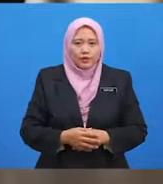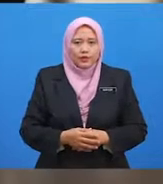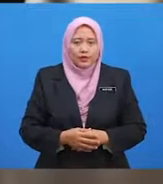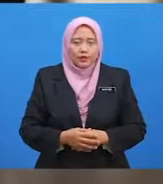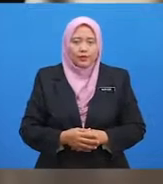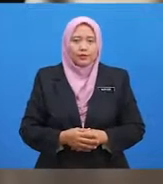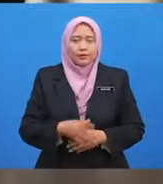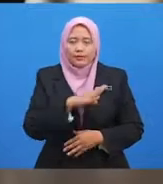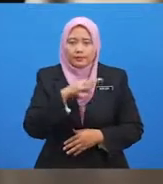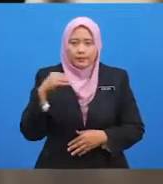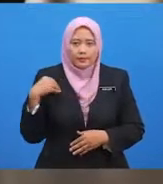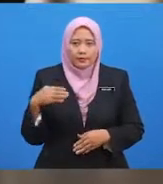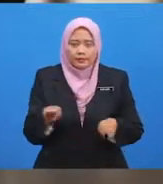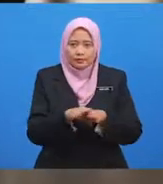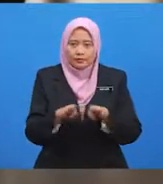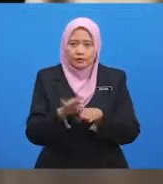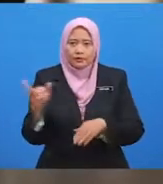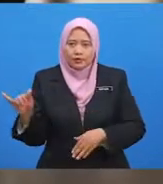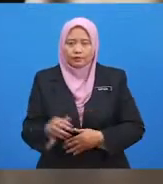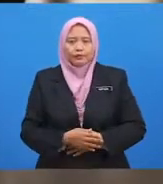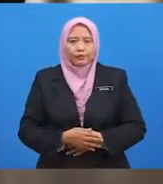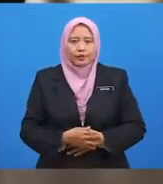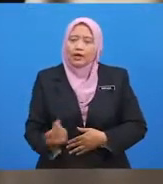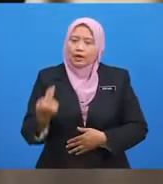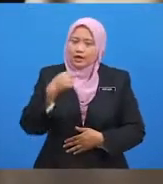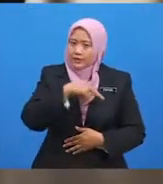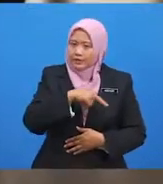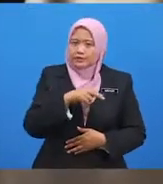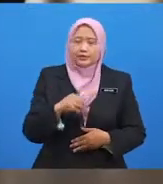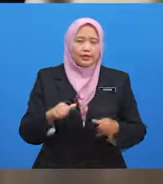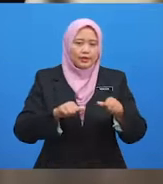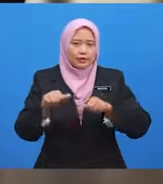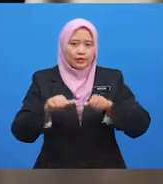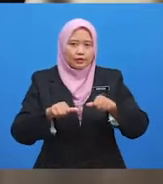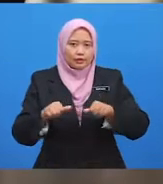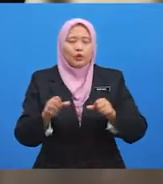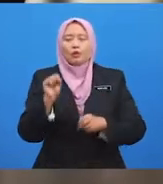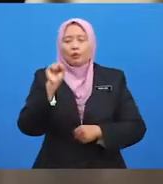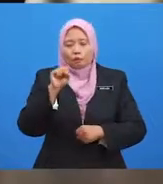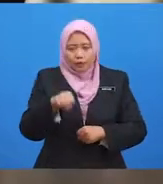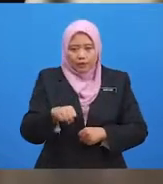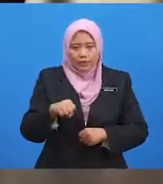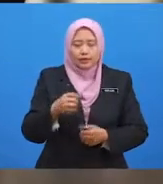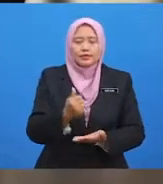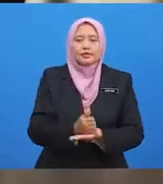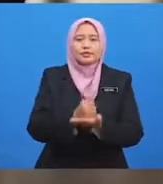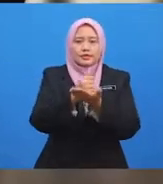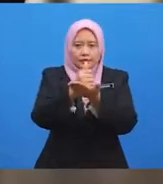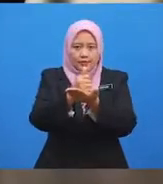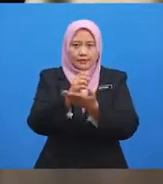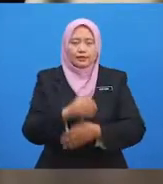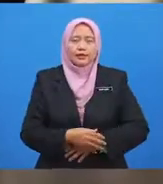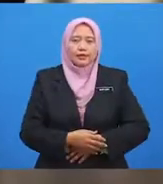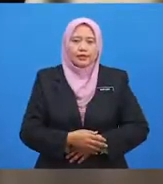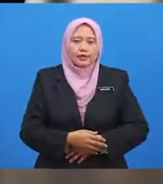hasilnya dari exhibiting diatas tanah itulah yang boleh disedekahkan karena tersebut